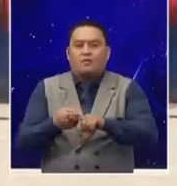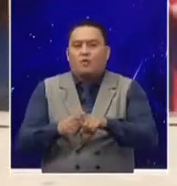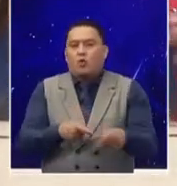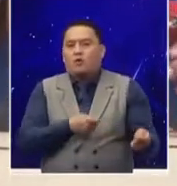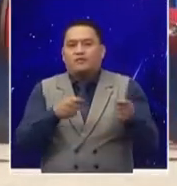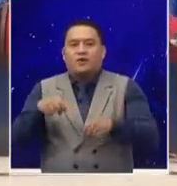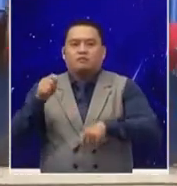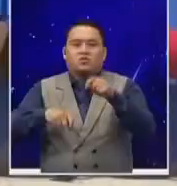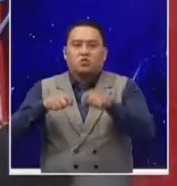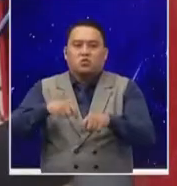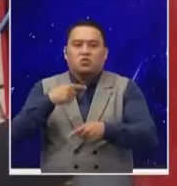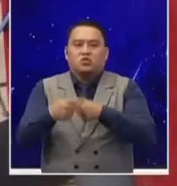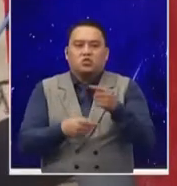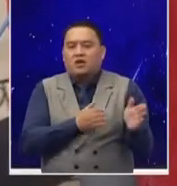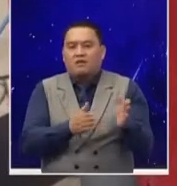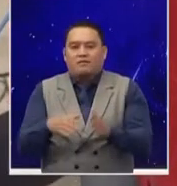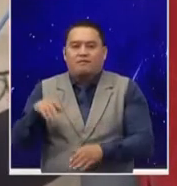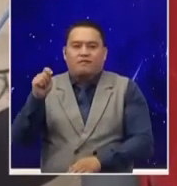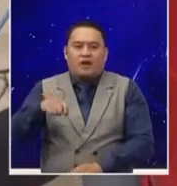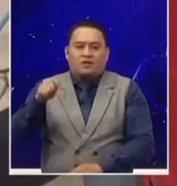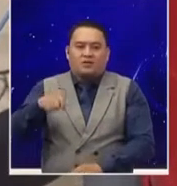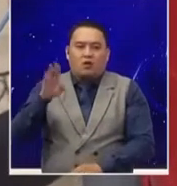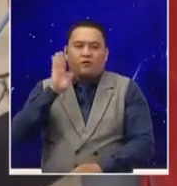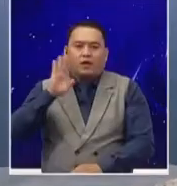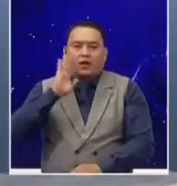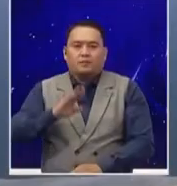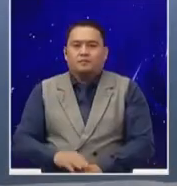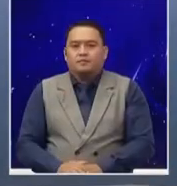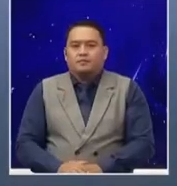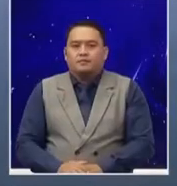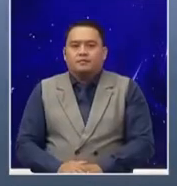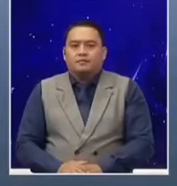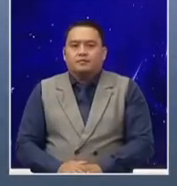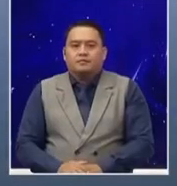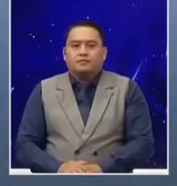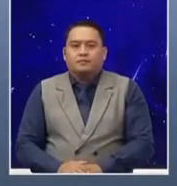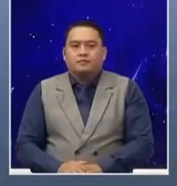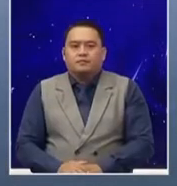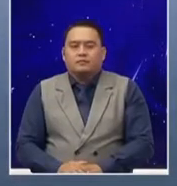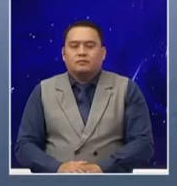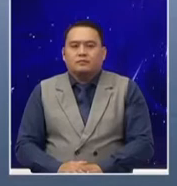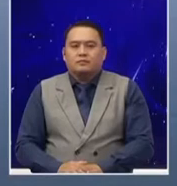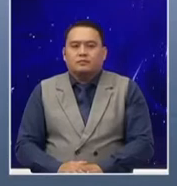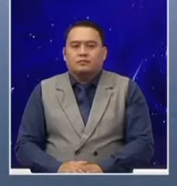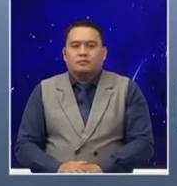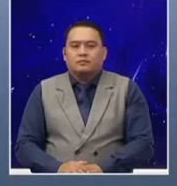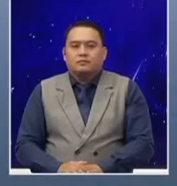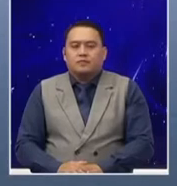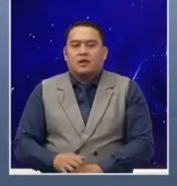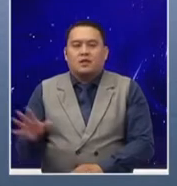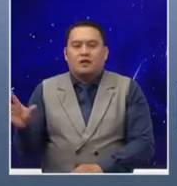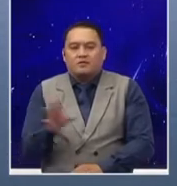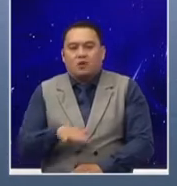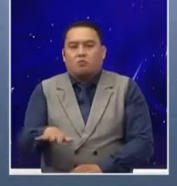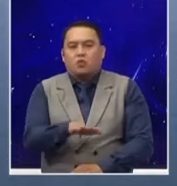отдельно поливается через систему капельного орошения. 110 гектаров земли тамшылатып суғару әдісімен. На всей